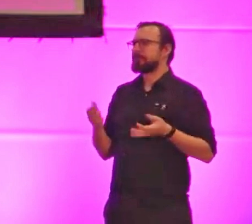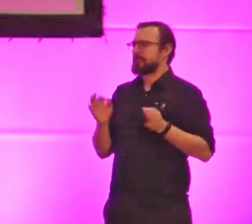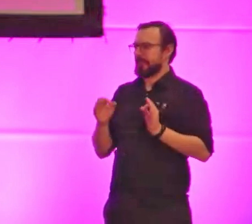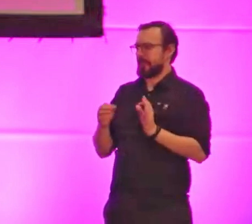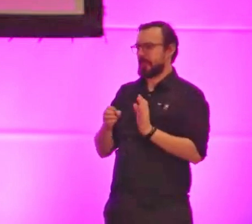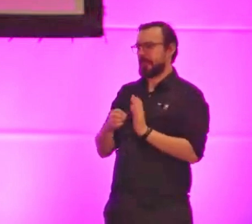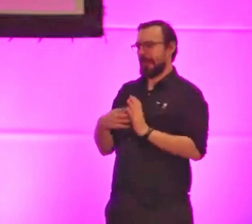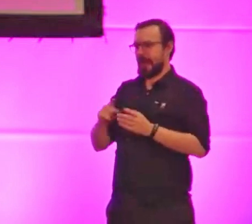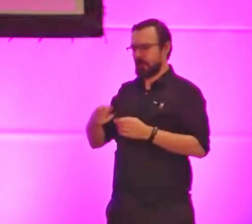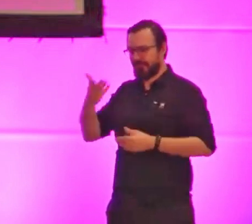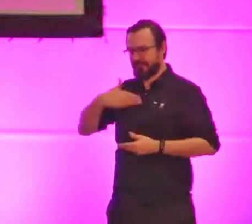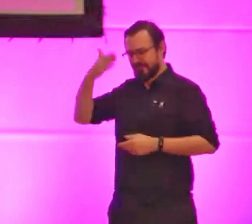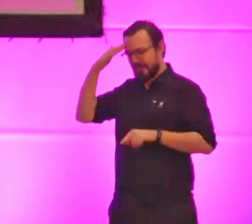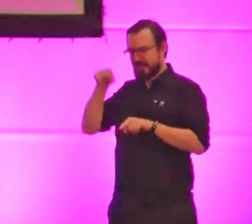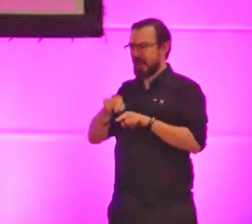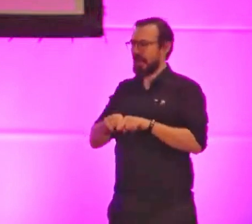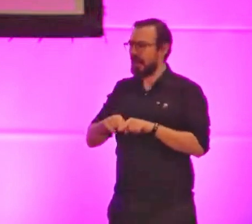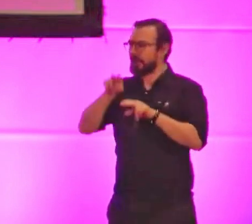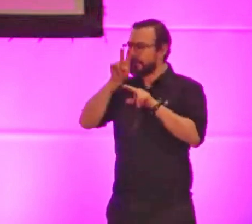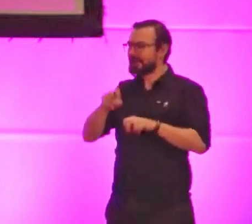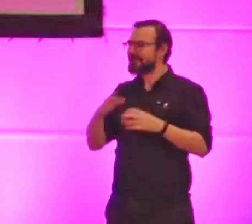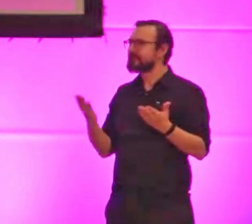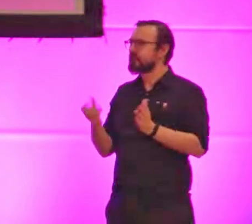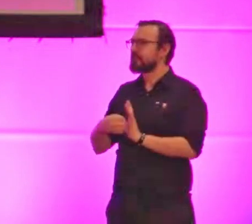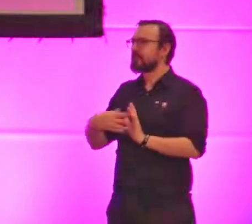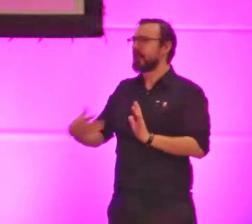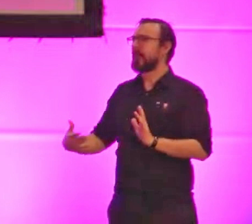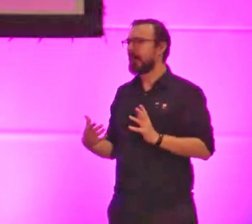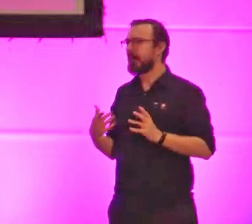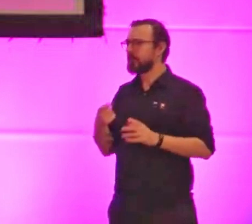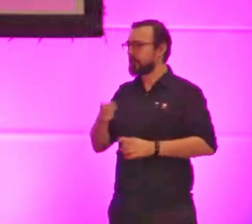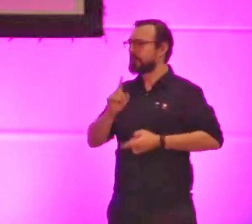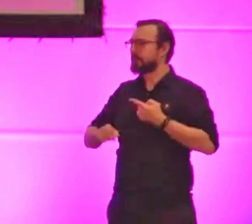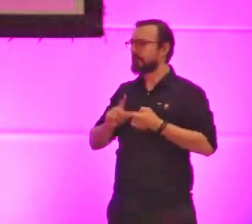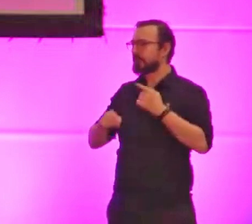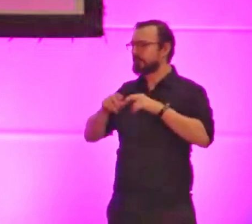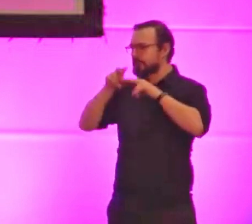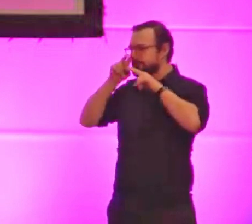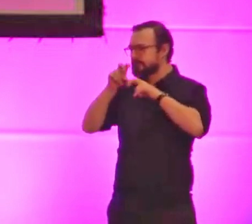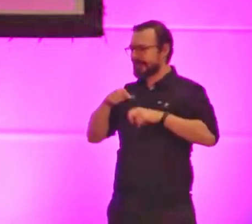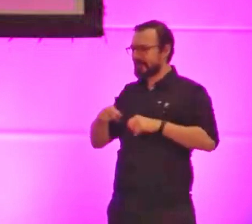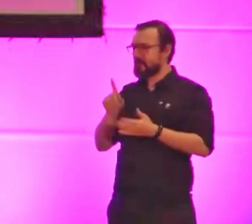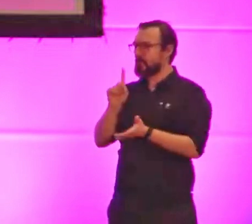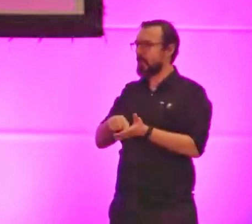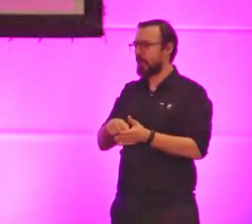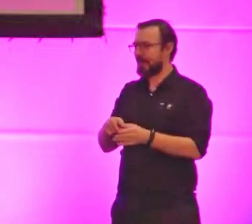hur kom den till din kännedom, om man säger så? Vad var det som gjorde att du började nysta i det här målet?